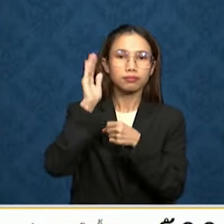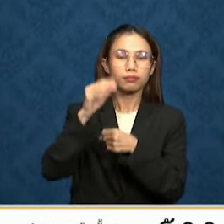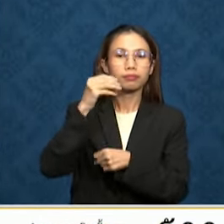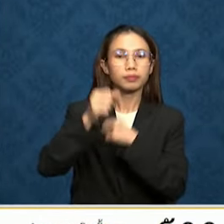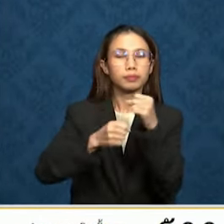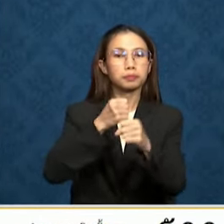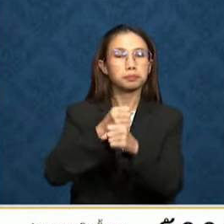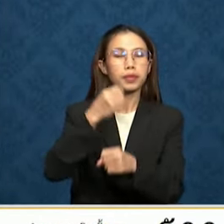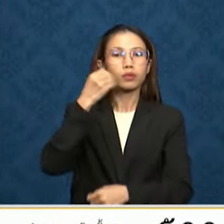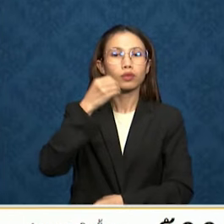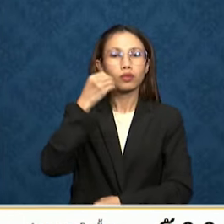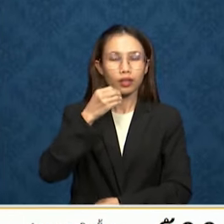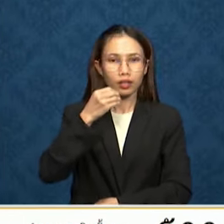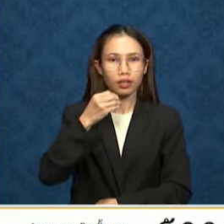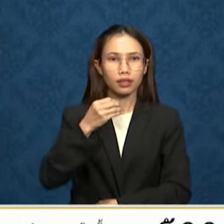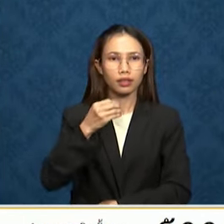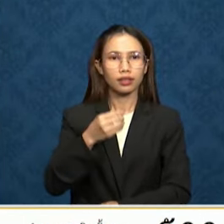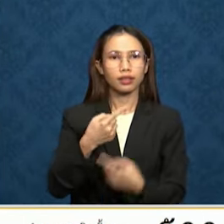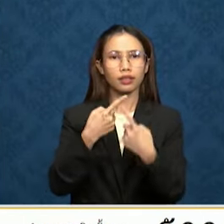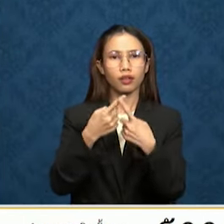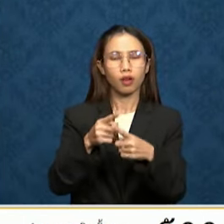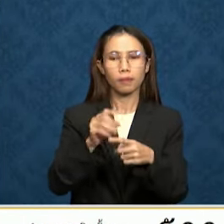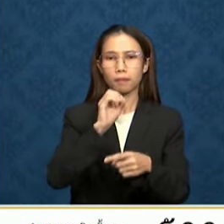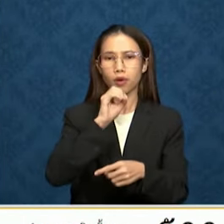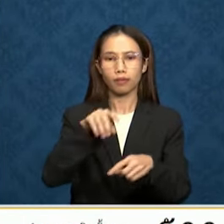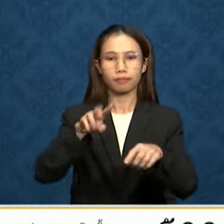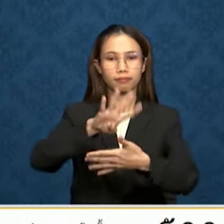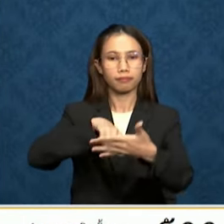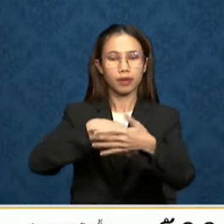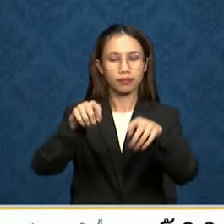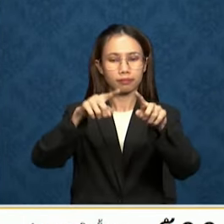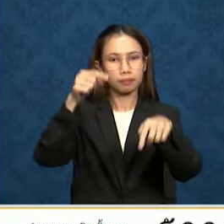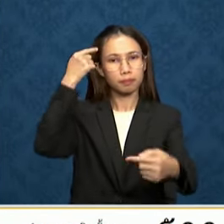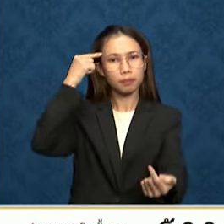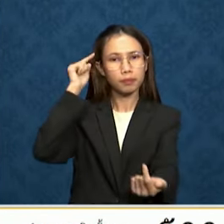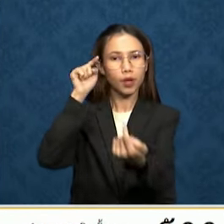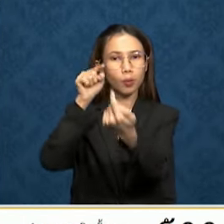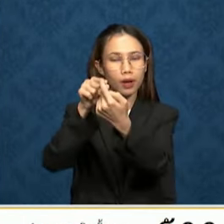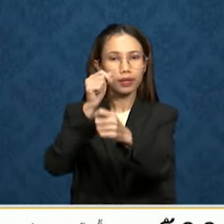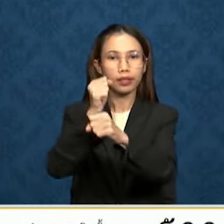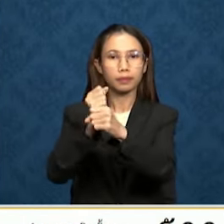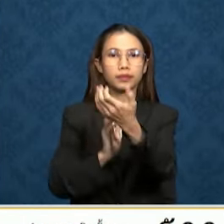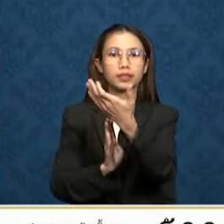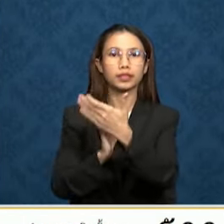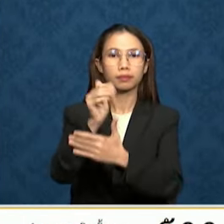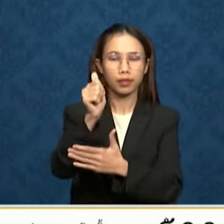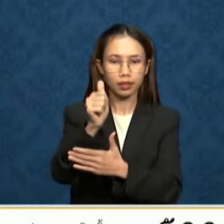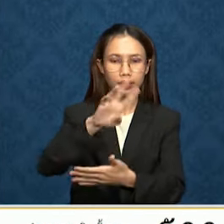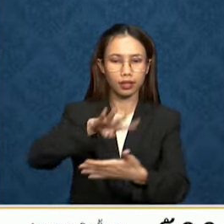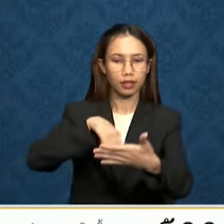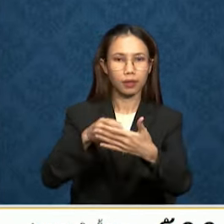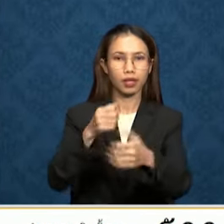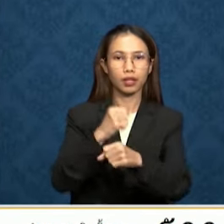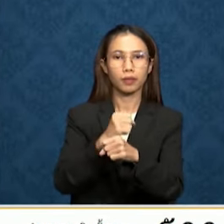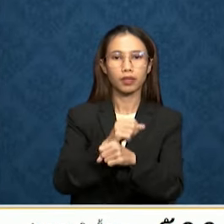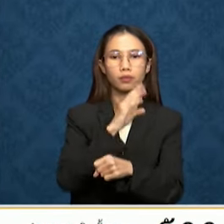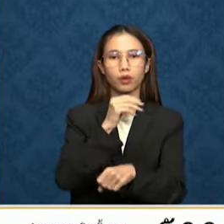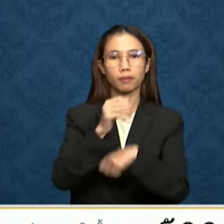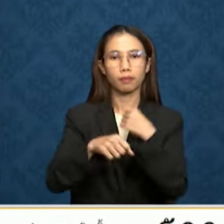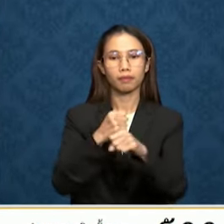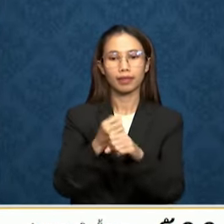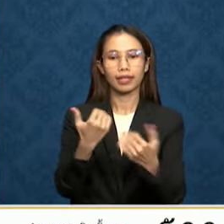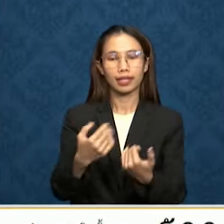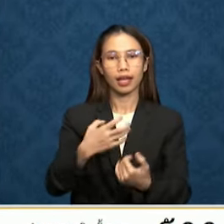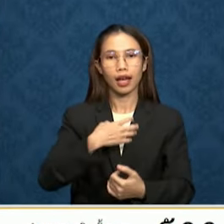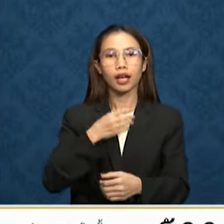เนี่ยก็คือท่านไม่มีการตั้งกรอบนะคะเป้าหมายความสำเร็จว่าในแต่ละนโยบายเนี่ยปีนี้ท่านอยากจะให้สำเร็จ